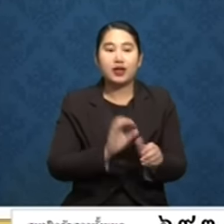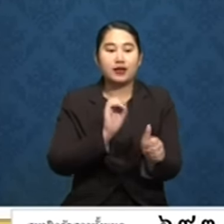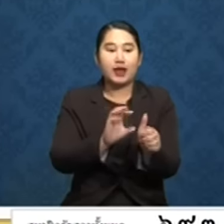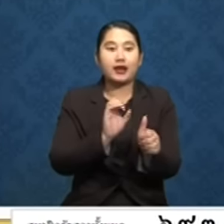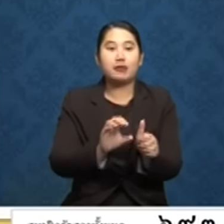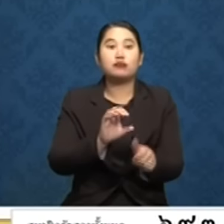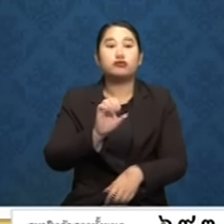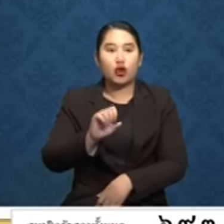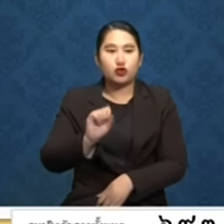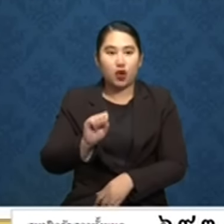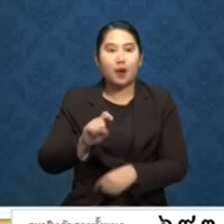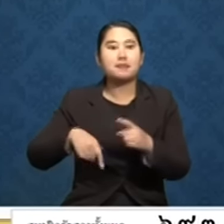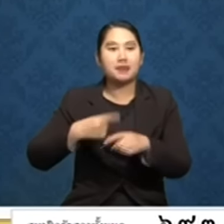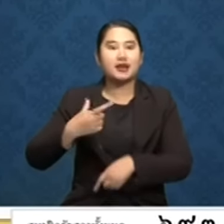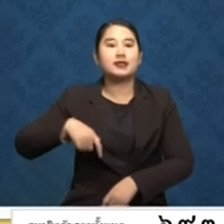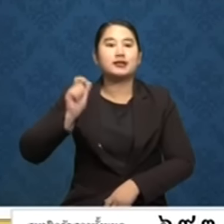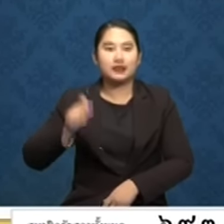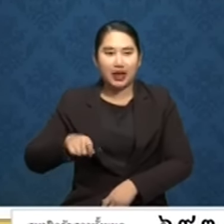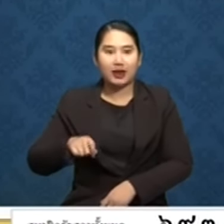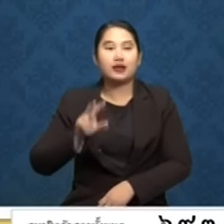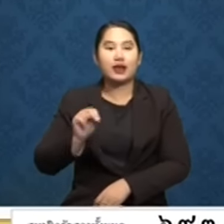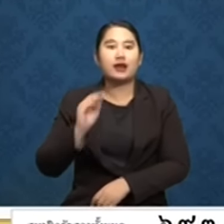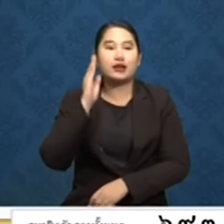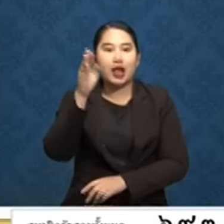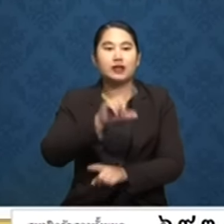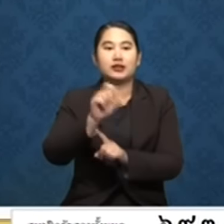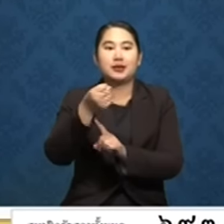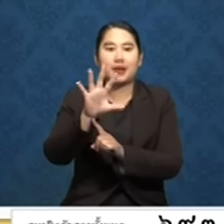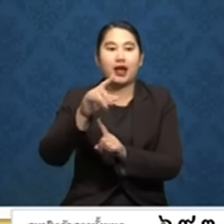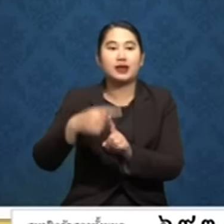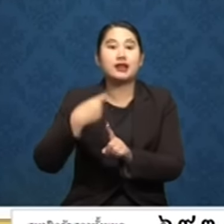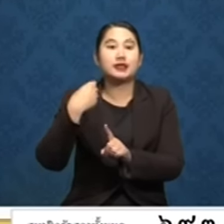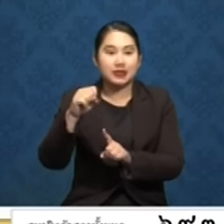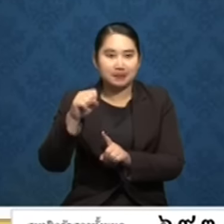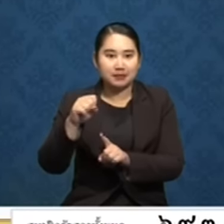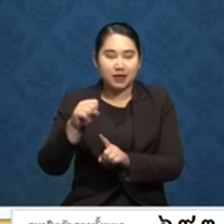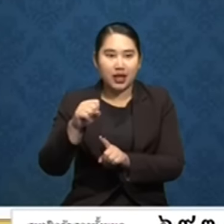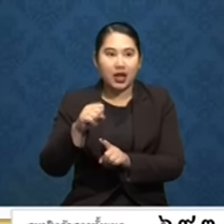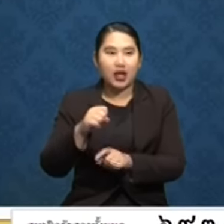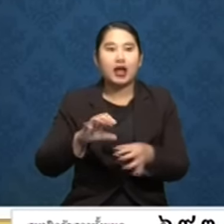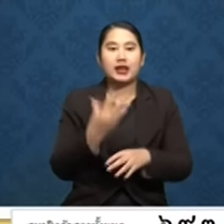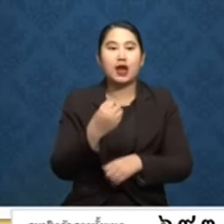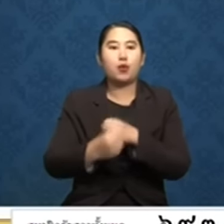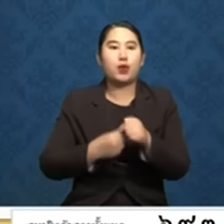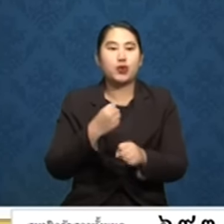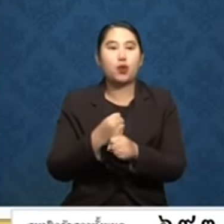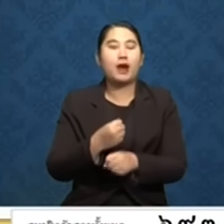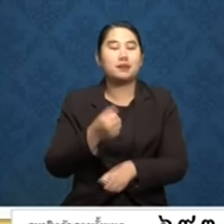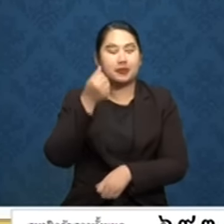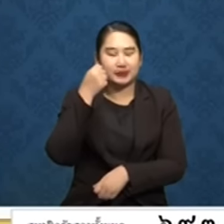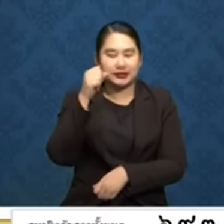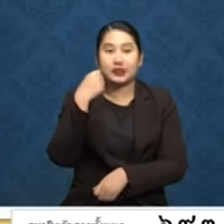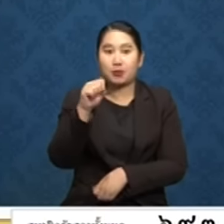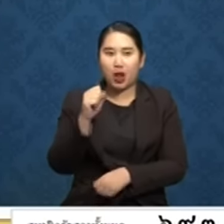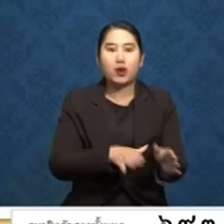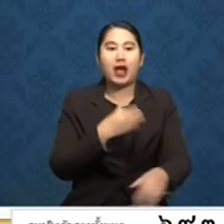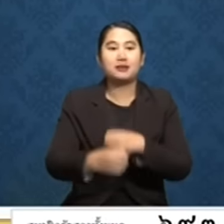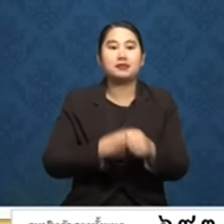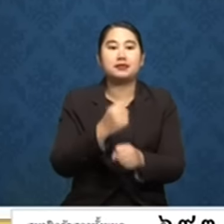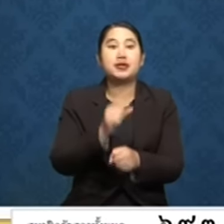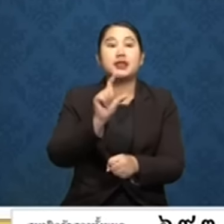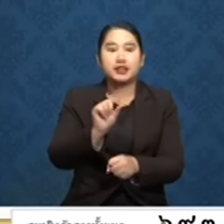ราให้เดินทางไปในศาลในนัดครั้งต่อไปวันที่15ตุลาคมซึ่งเหลืออายุความเหลืออีก10วันครับพี่น้องประชาชนรอมา20ปี